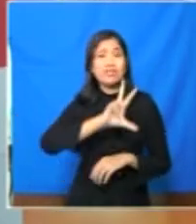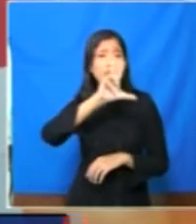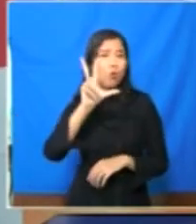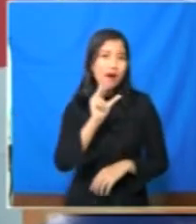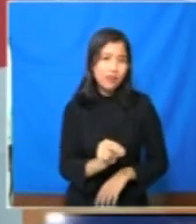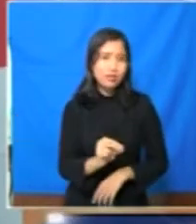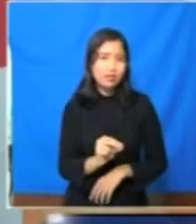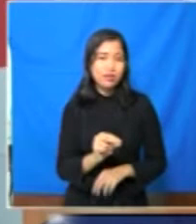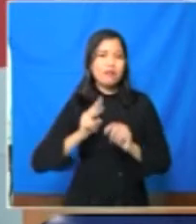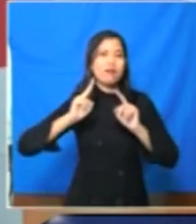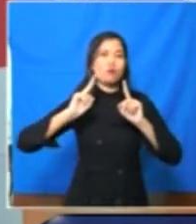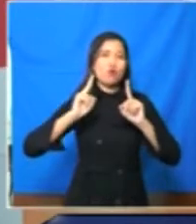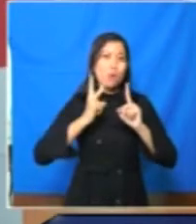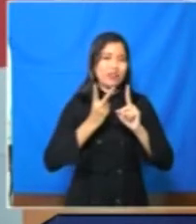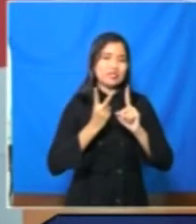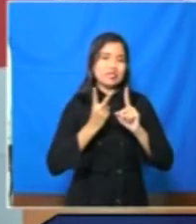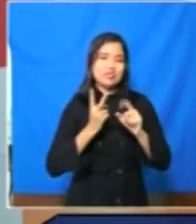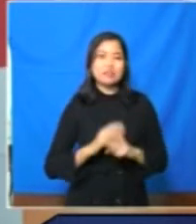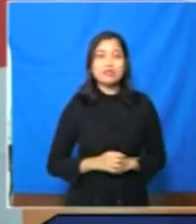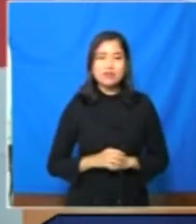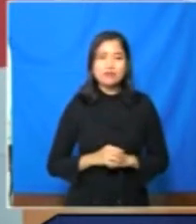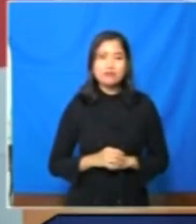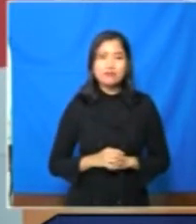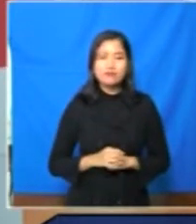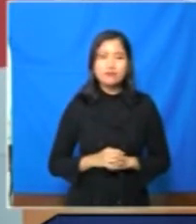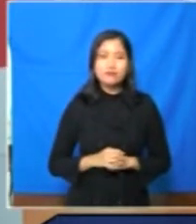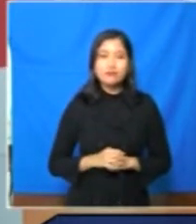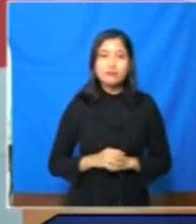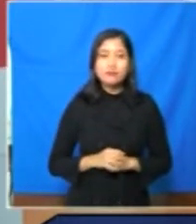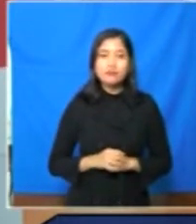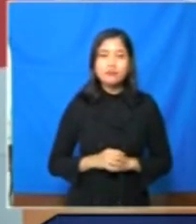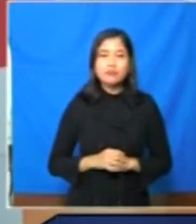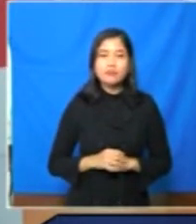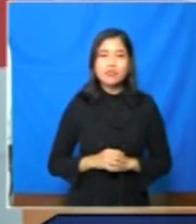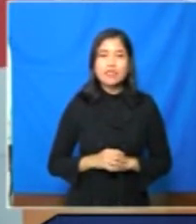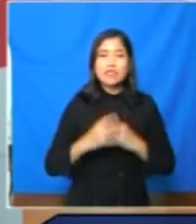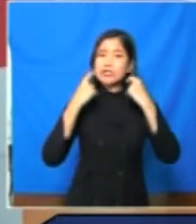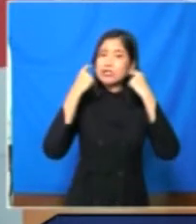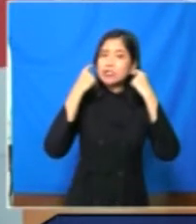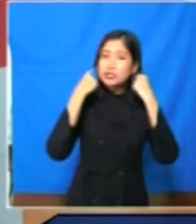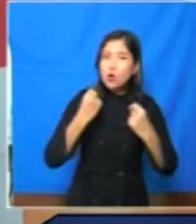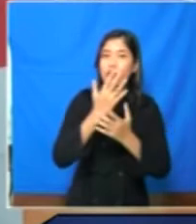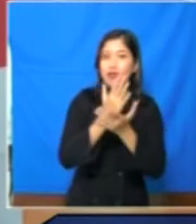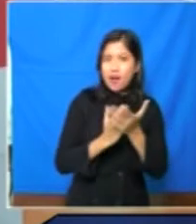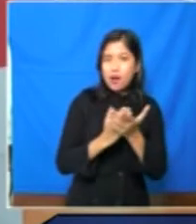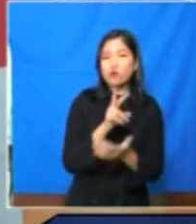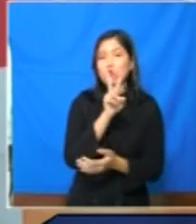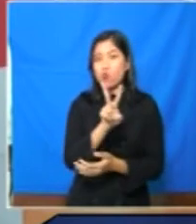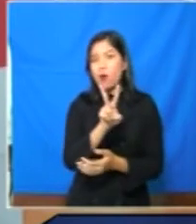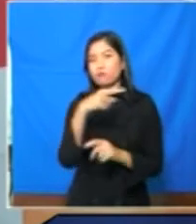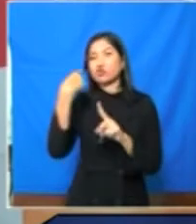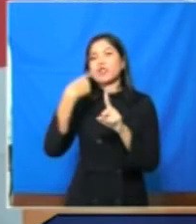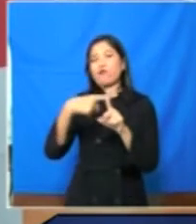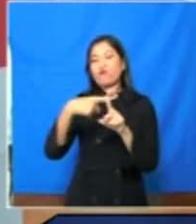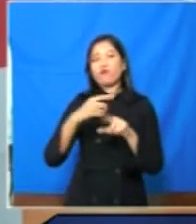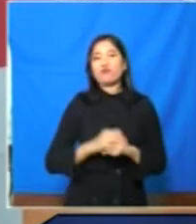kita temukan 12 kasus positif Jawa Tengah dua kasus positif